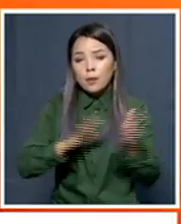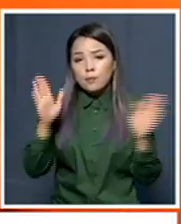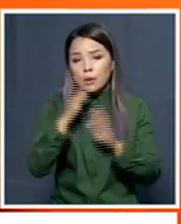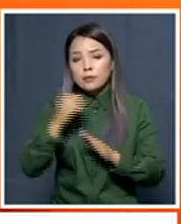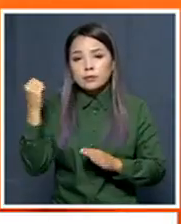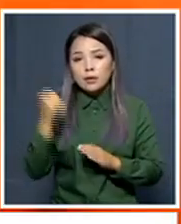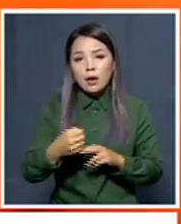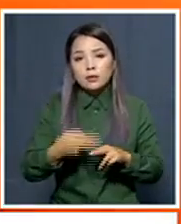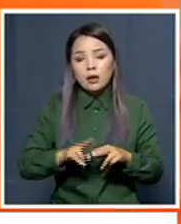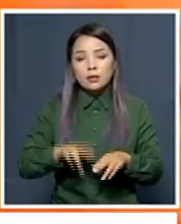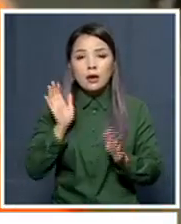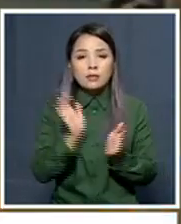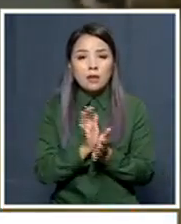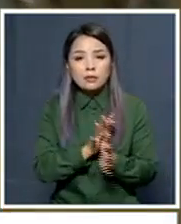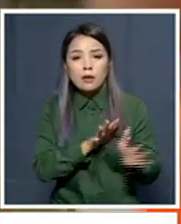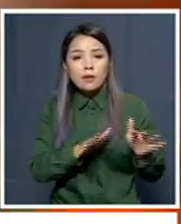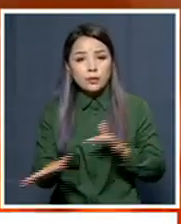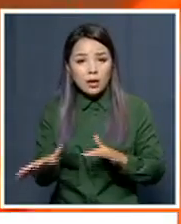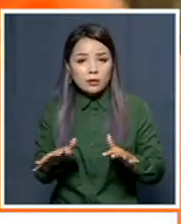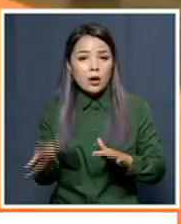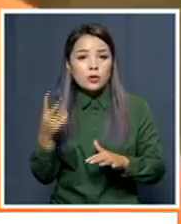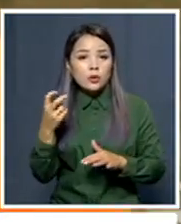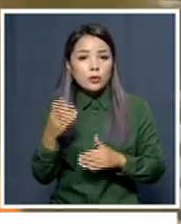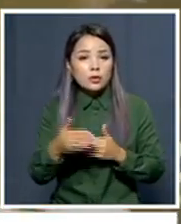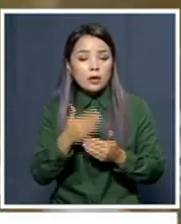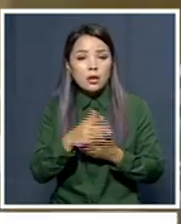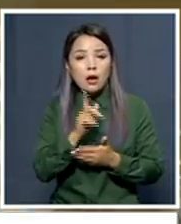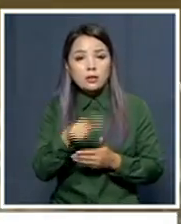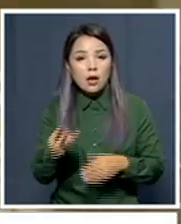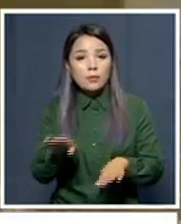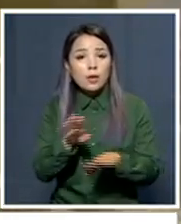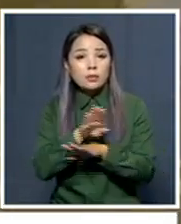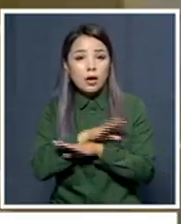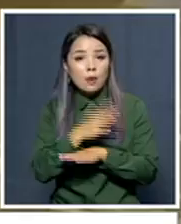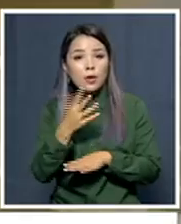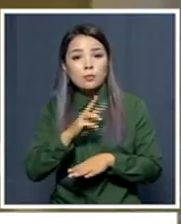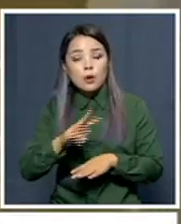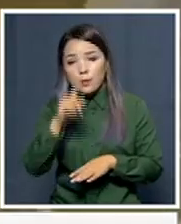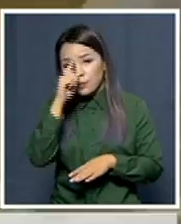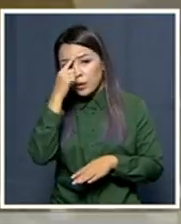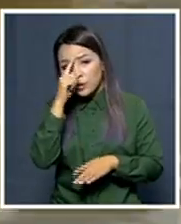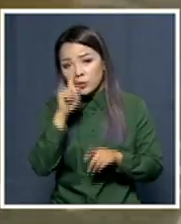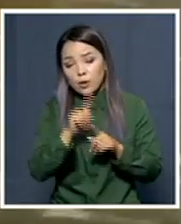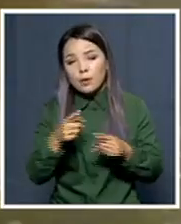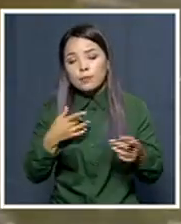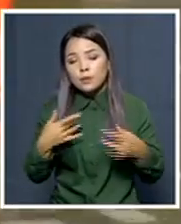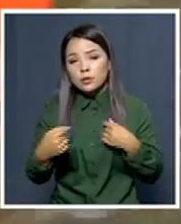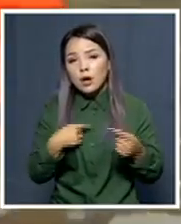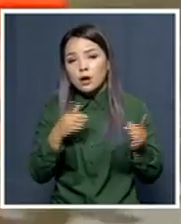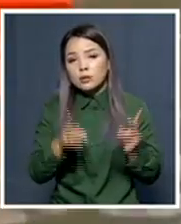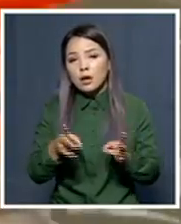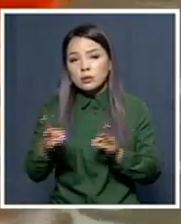және лай көшкіннен 200-ден астам адам опат болып, 5 миллиондай үндістандық зардап шеккен.